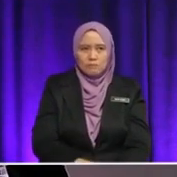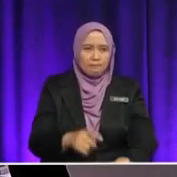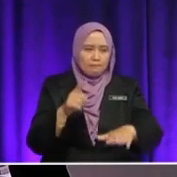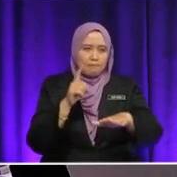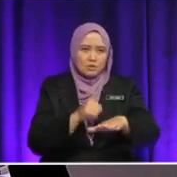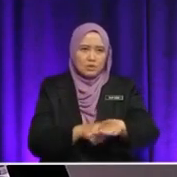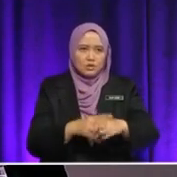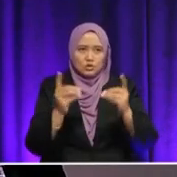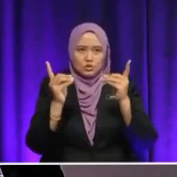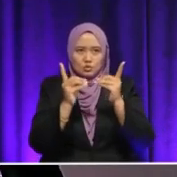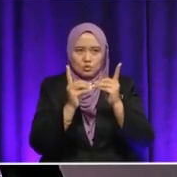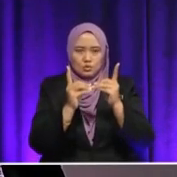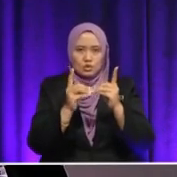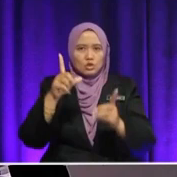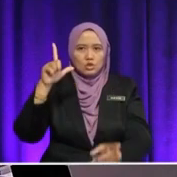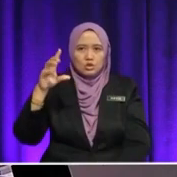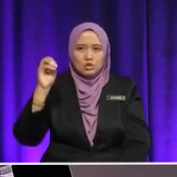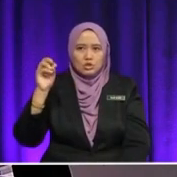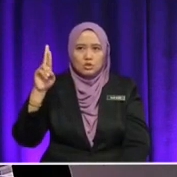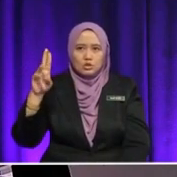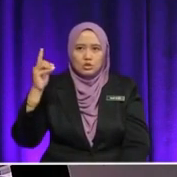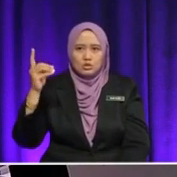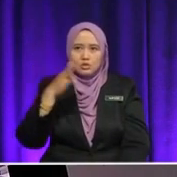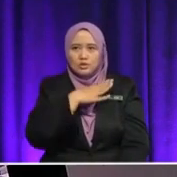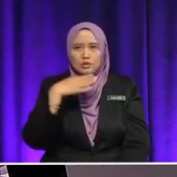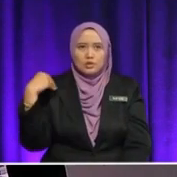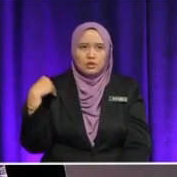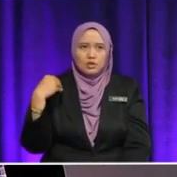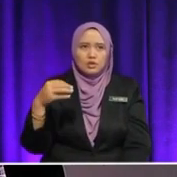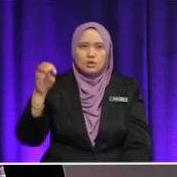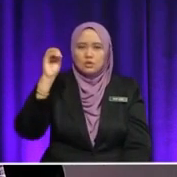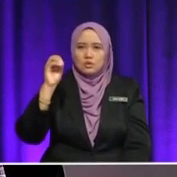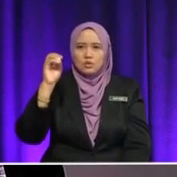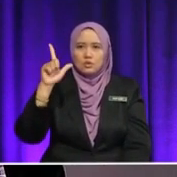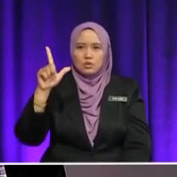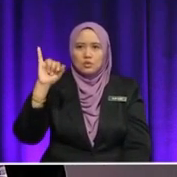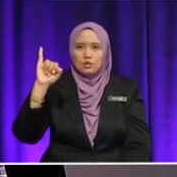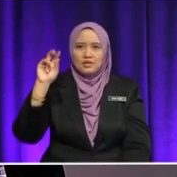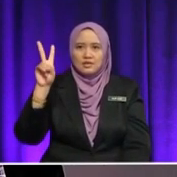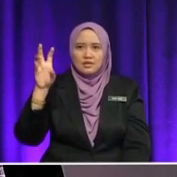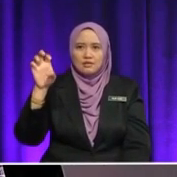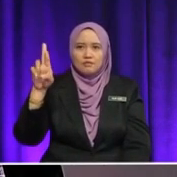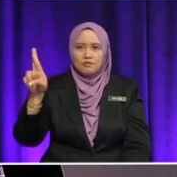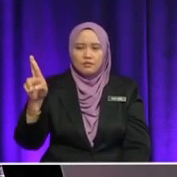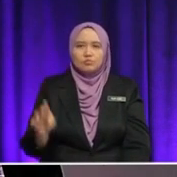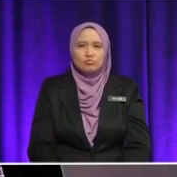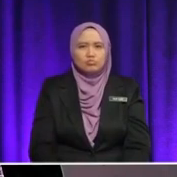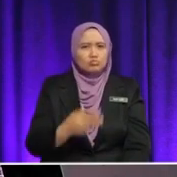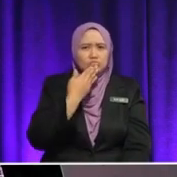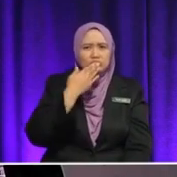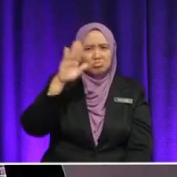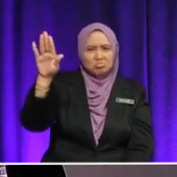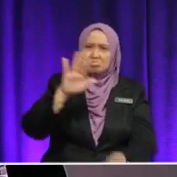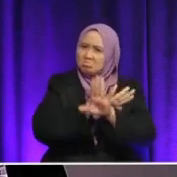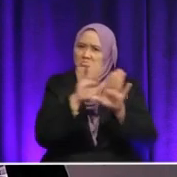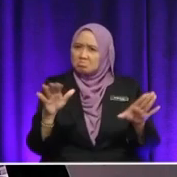berjumpa dengan logo mau jumpa dengan autisme Tunggu masih belum dapat berjaya dalam